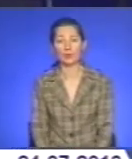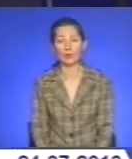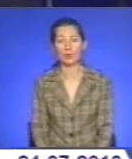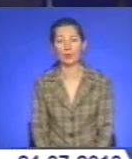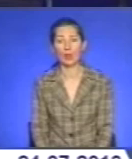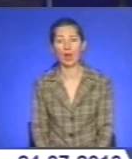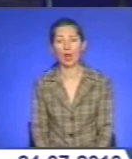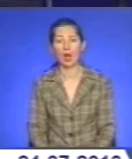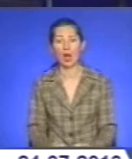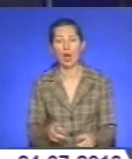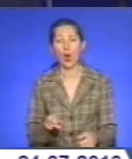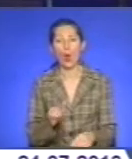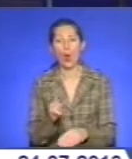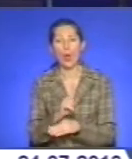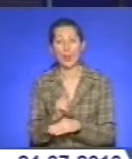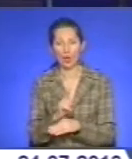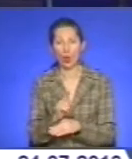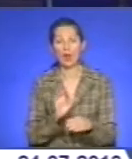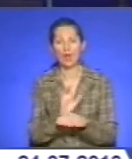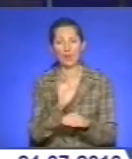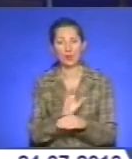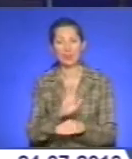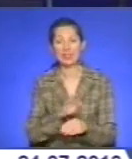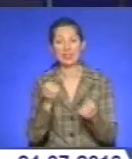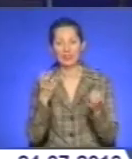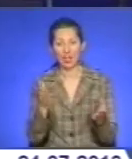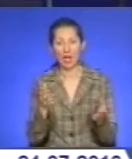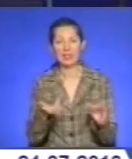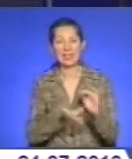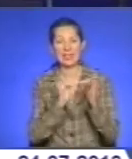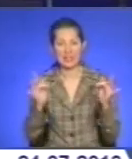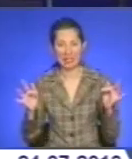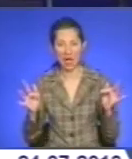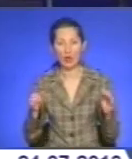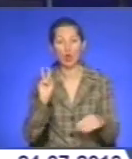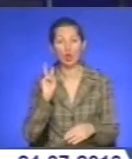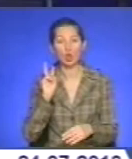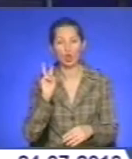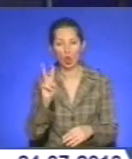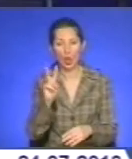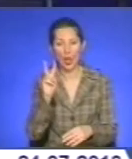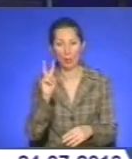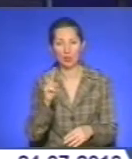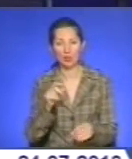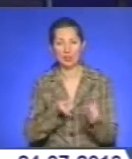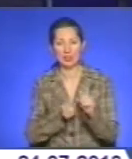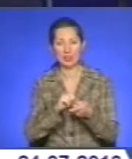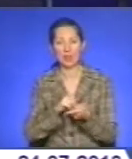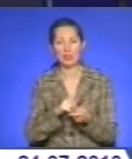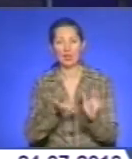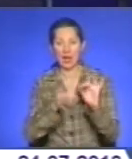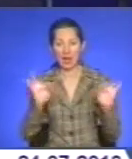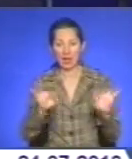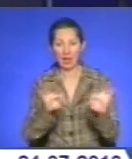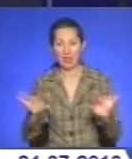На лінію у Тернополі випустили незвичайний яскравий тролейбус. Замість уже звичної реклами на ньому – малюнки дітей